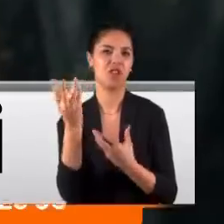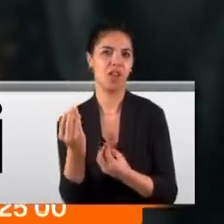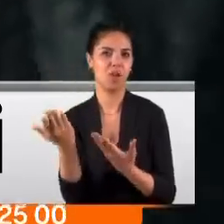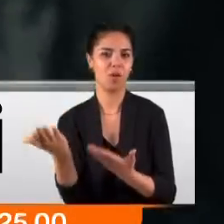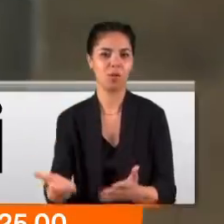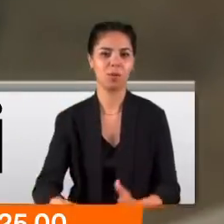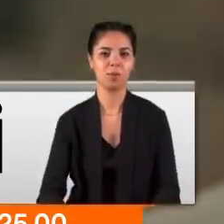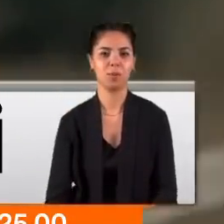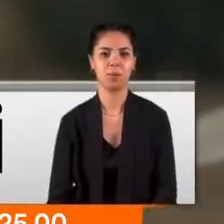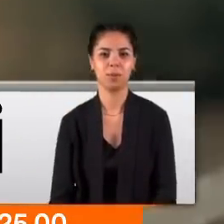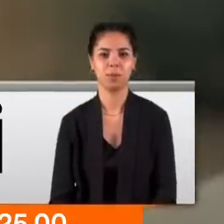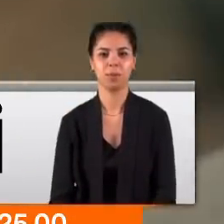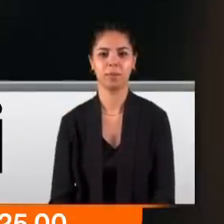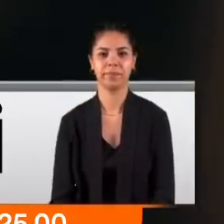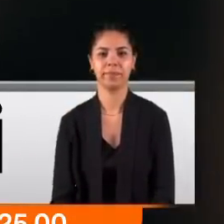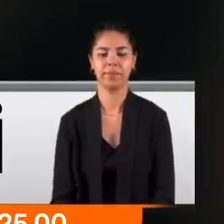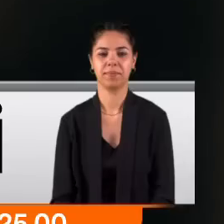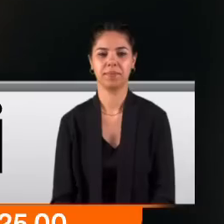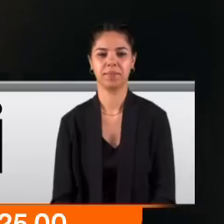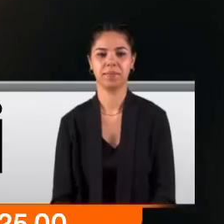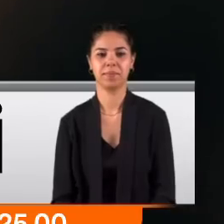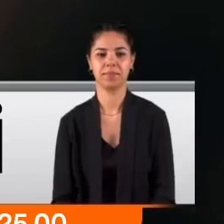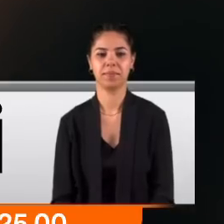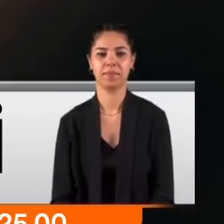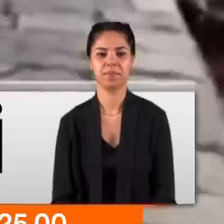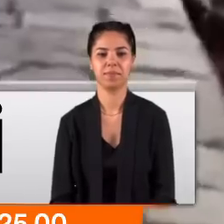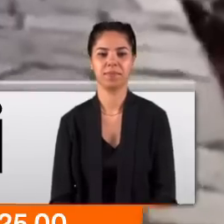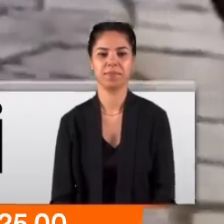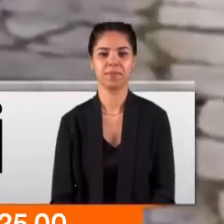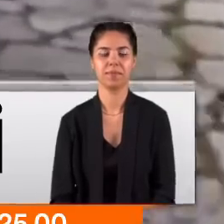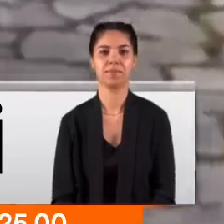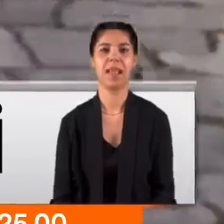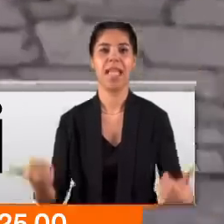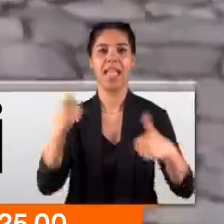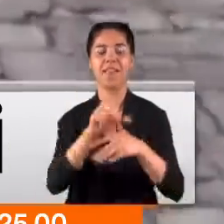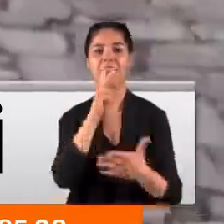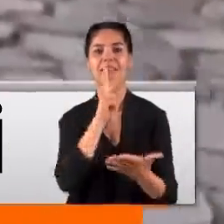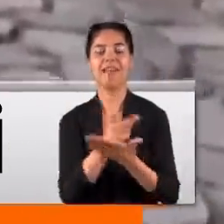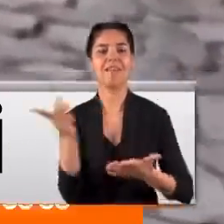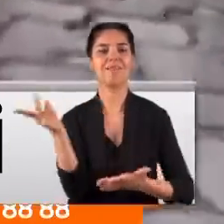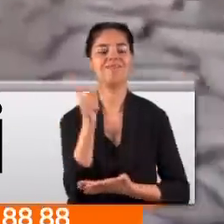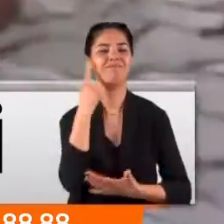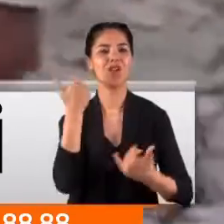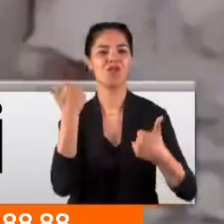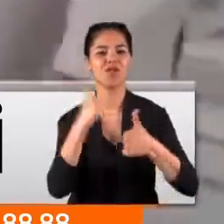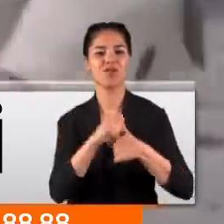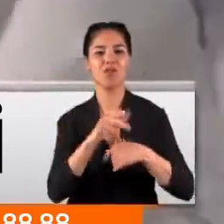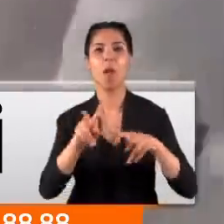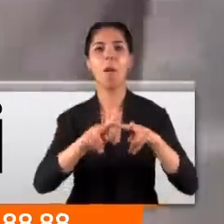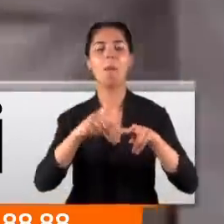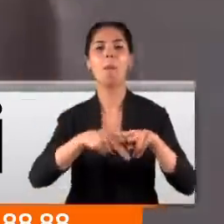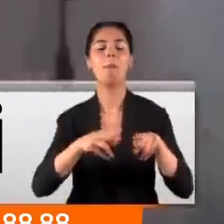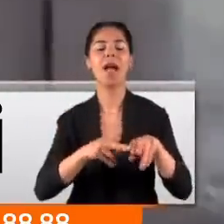nişanlanmıştı. Tahta yürümeye başlayasın. Şişt başlı kurt. Evlilik kararı alan ünlü çift düğün için